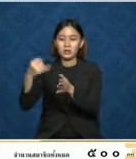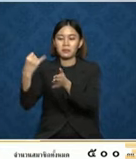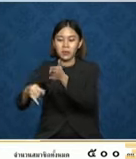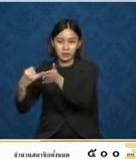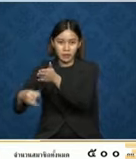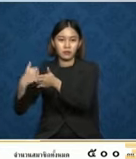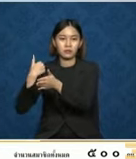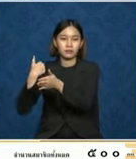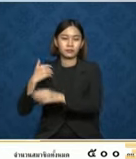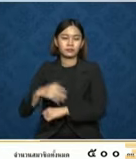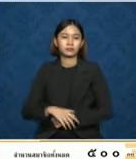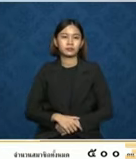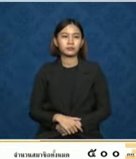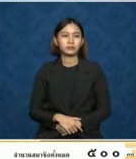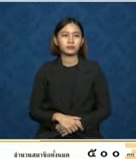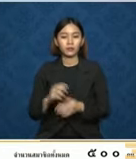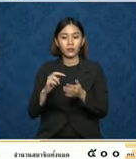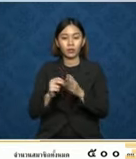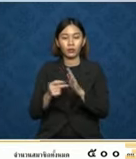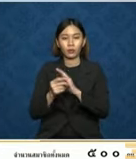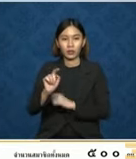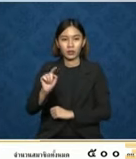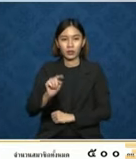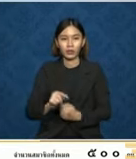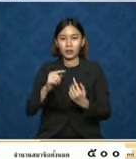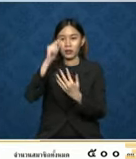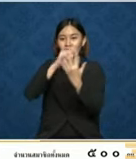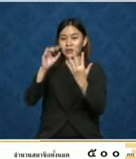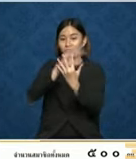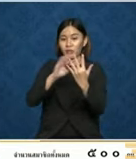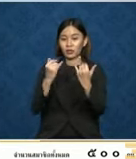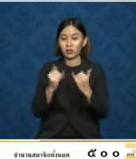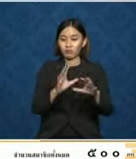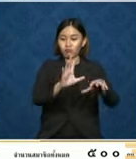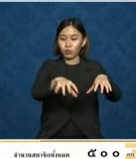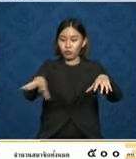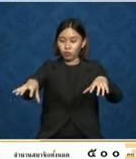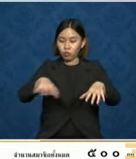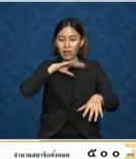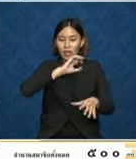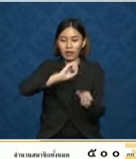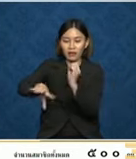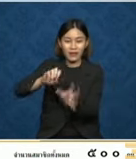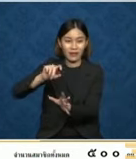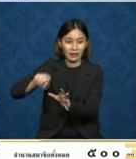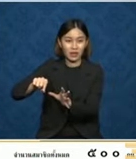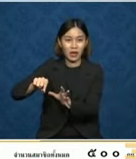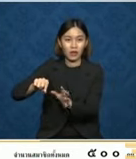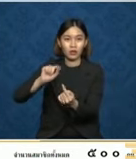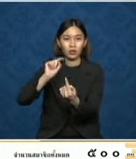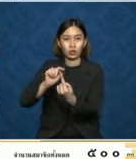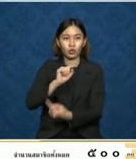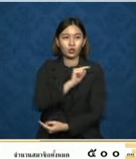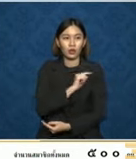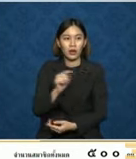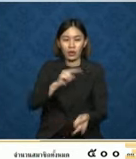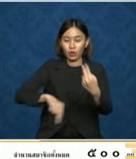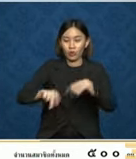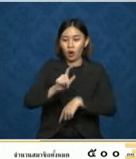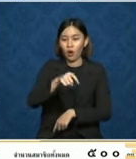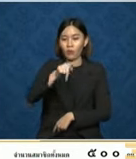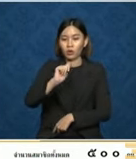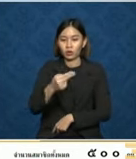ต้องนั่นหมายความว่าทางประเทศครับเรามีสถานที่กำจัดขยะมูลฝอยภายใต้การกำกับดูแลของ